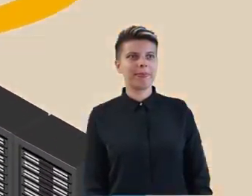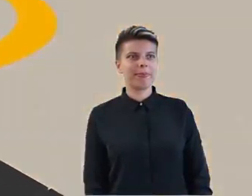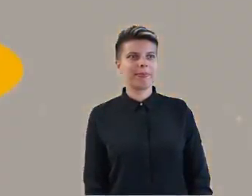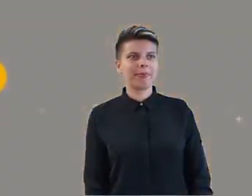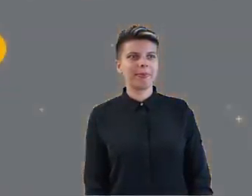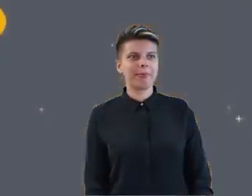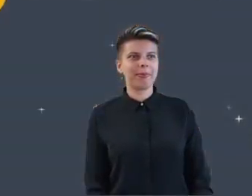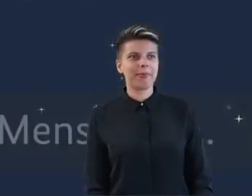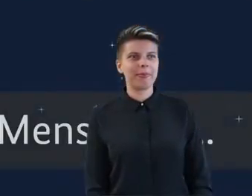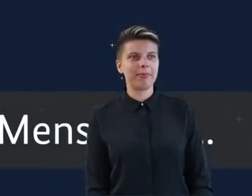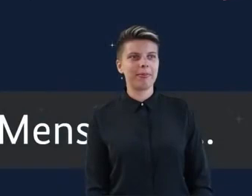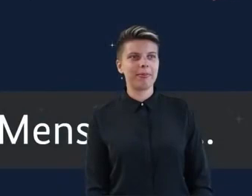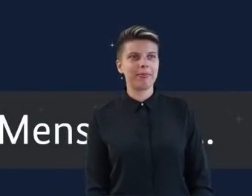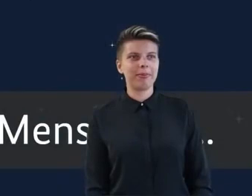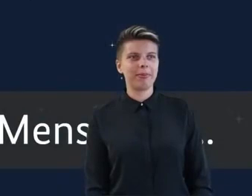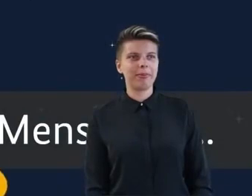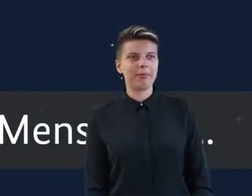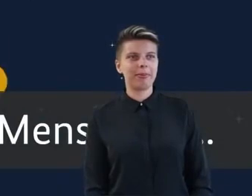o